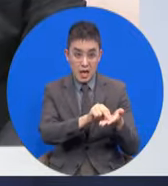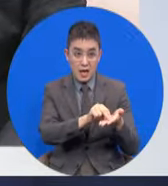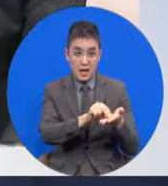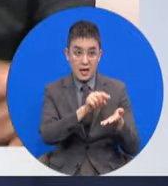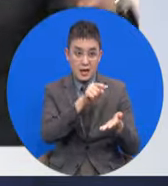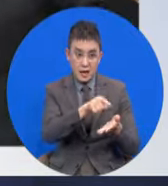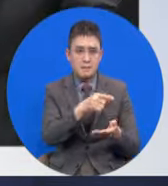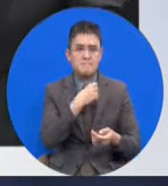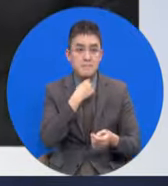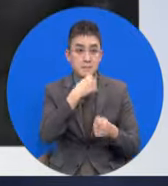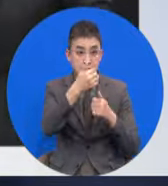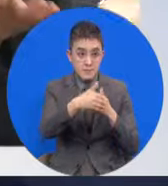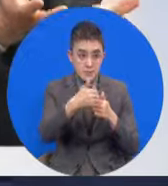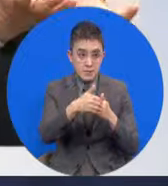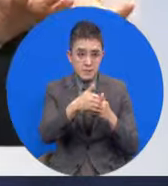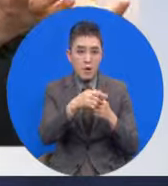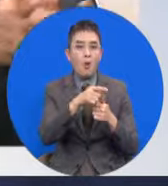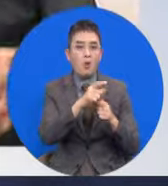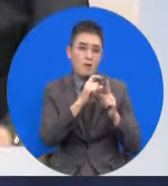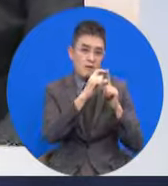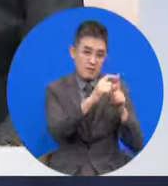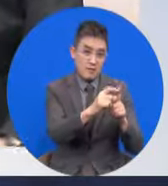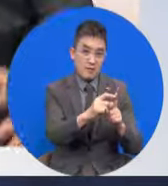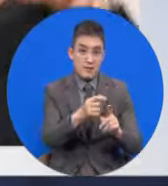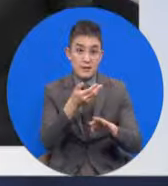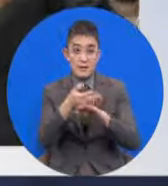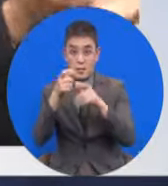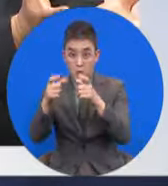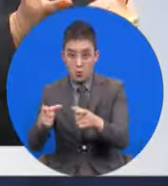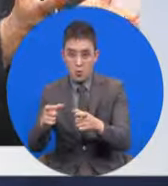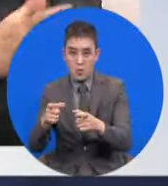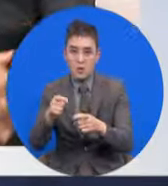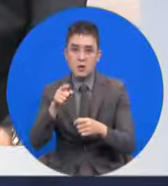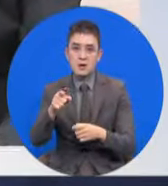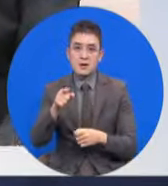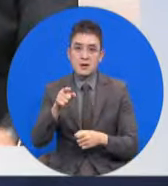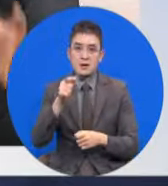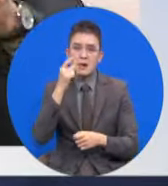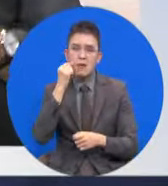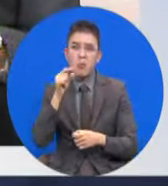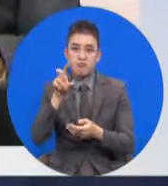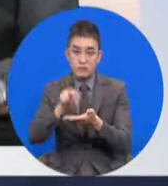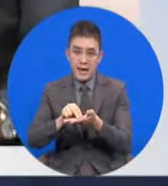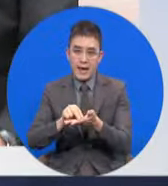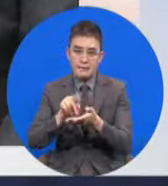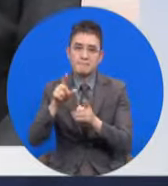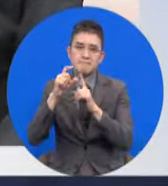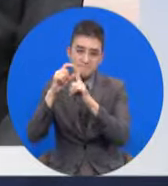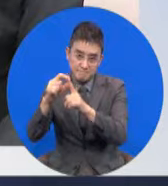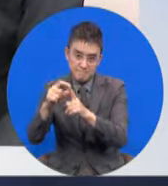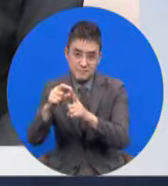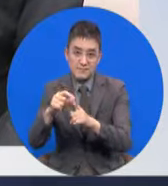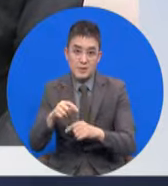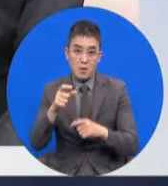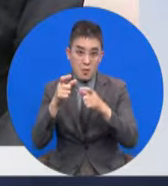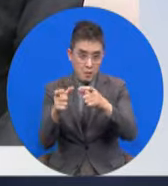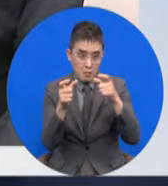같습니다. 뭐 성일동 의원 지역에 가서는 뭐 일본 문제를 얘기했다든지 상당히 달라진 데